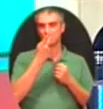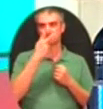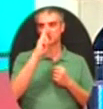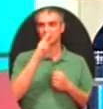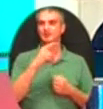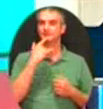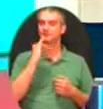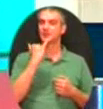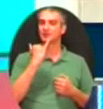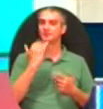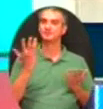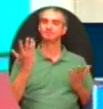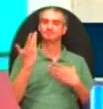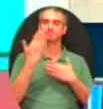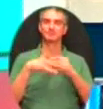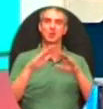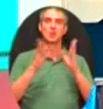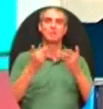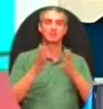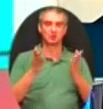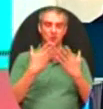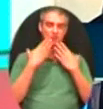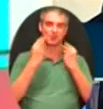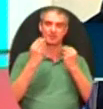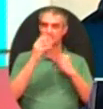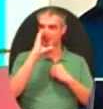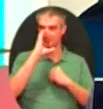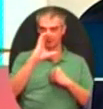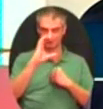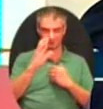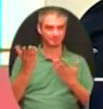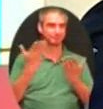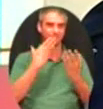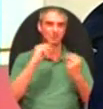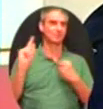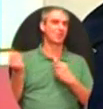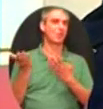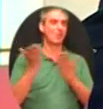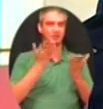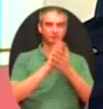למעלה מזה. נכון. טוב, עד כאן אולפן פתוח, תודה רבה לכם, תודה לכם כל האורחים, שלום שלום.